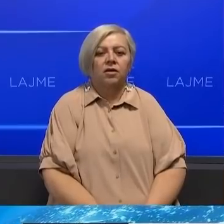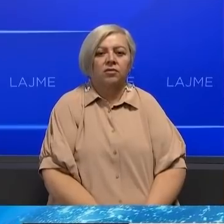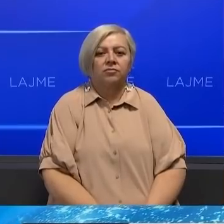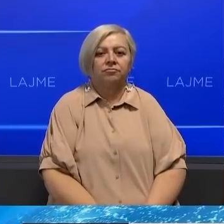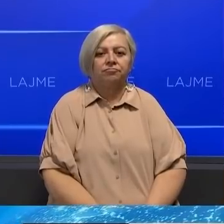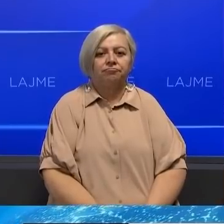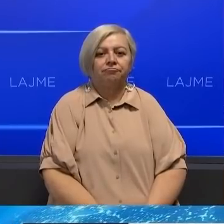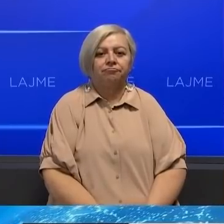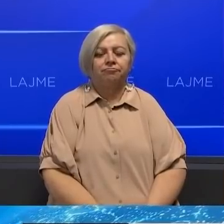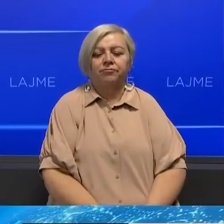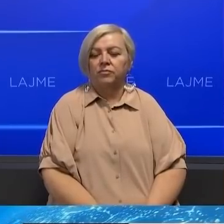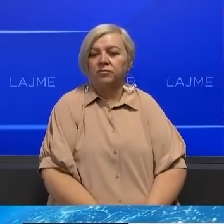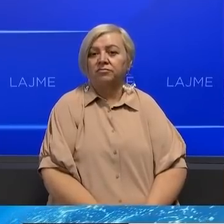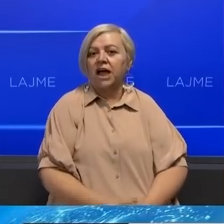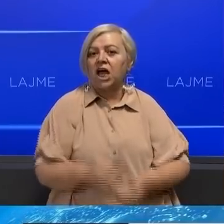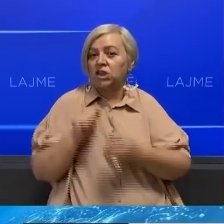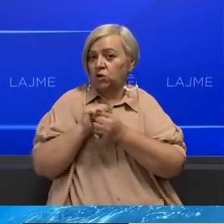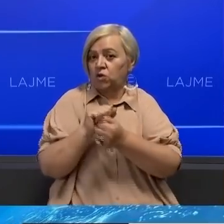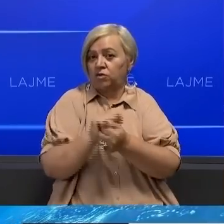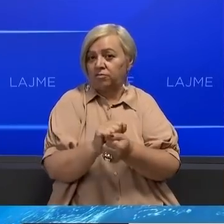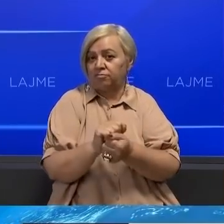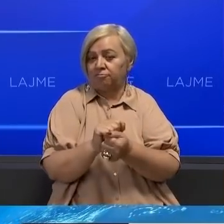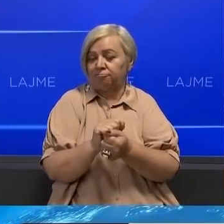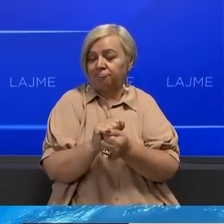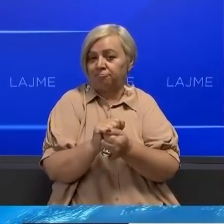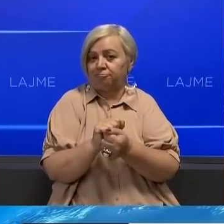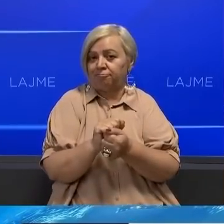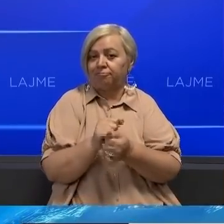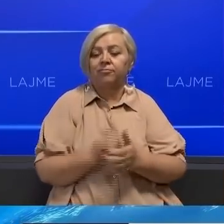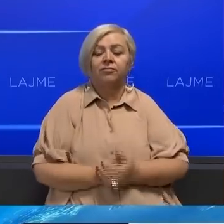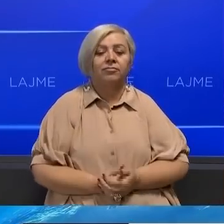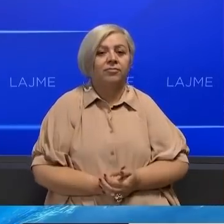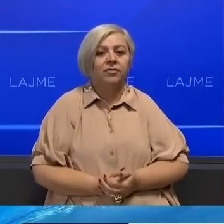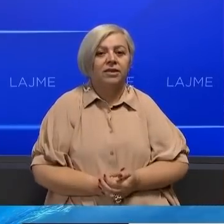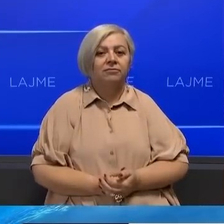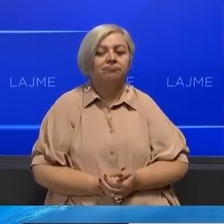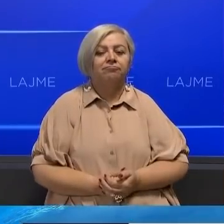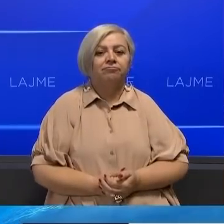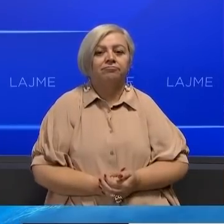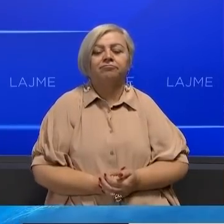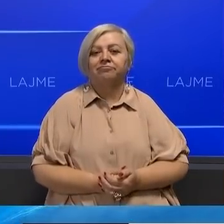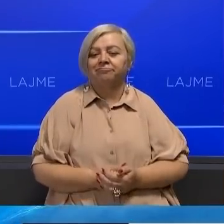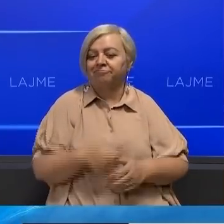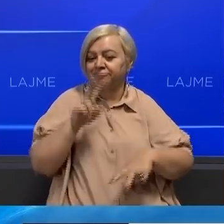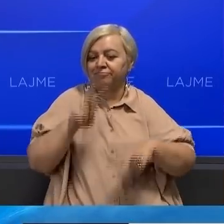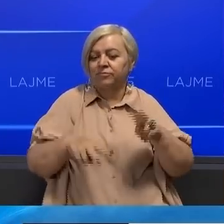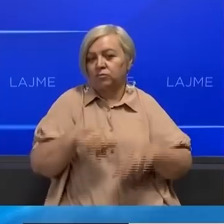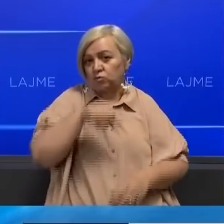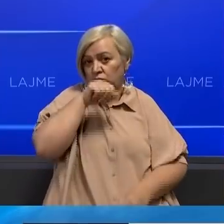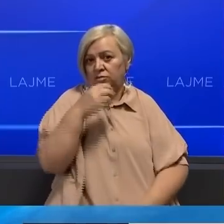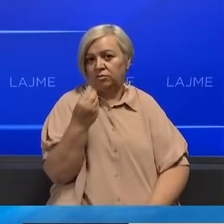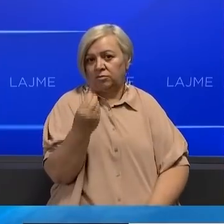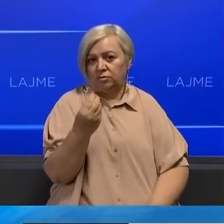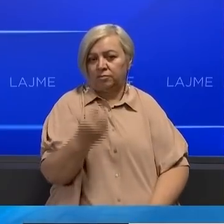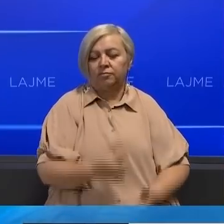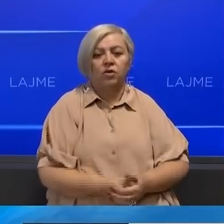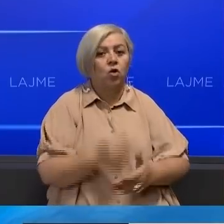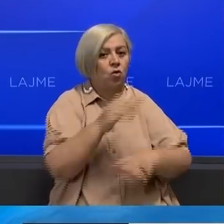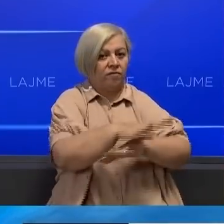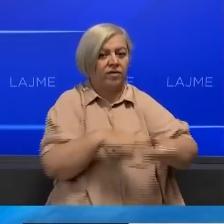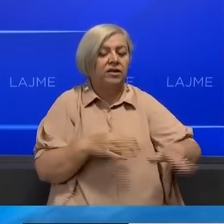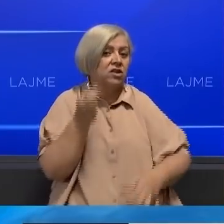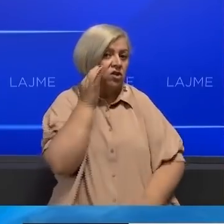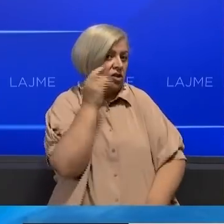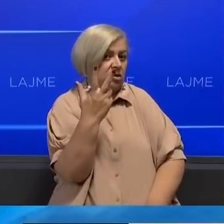Mirë e shpjeguar dhe aspektet historike kanë qenë në dhamër të vizitës, kështu që shumë në ka pëlqyer. Kuvendi për